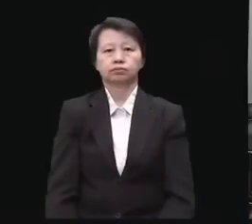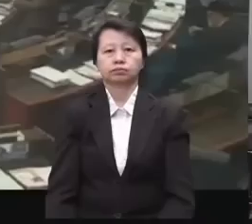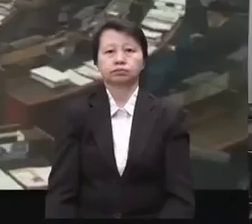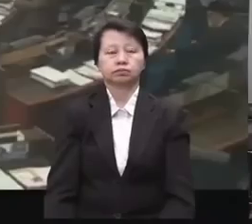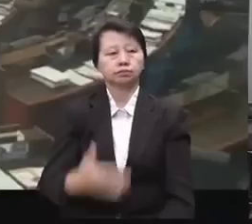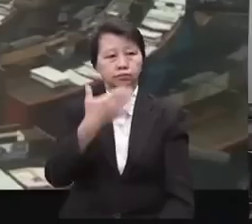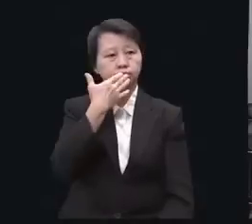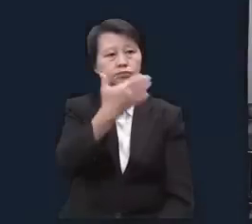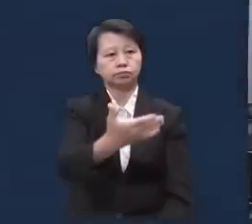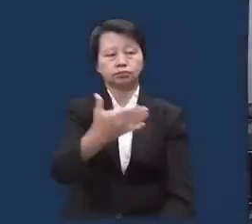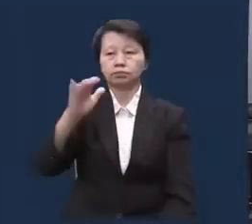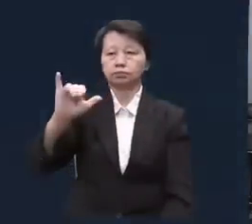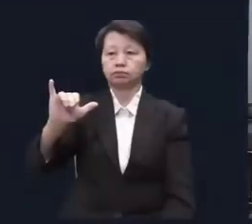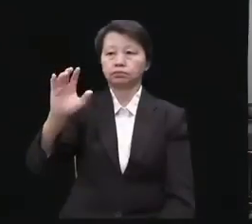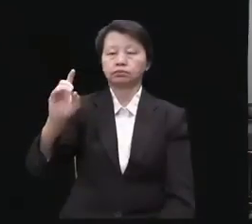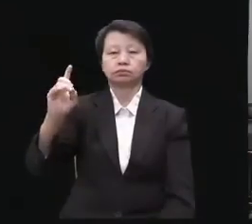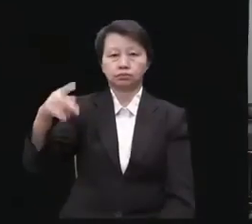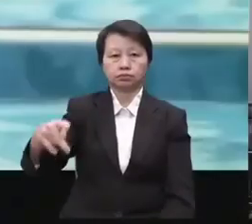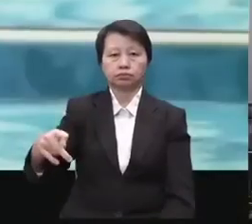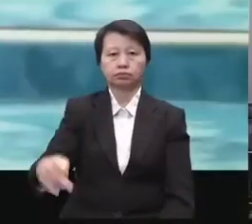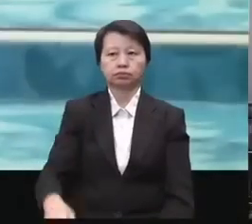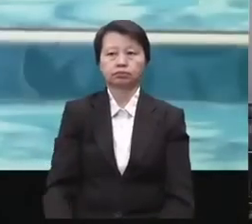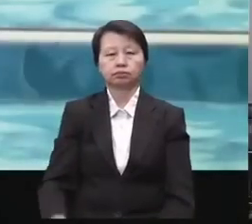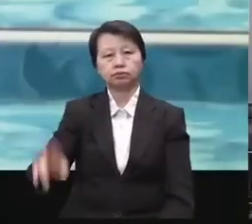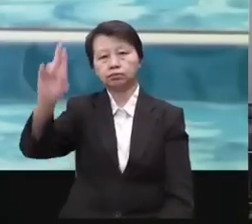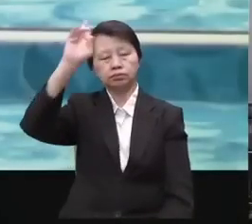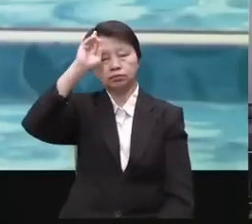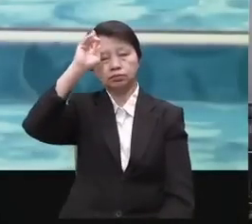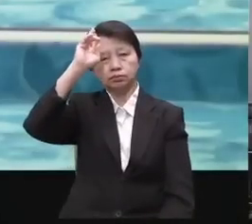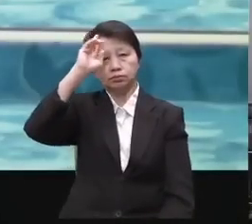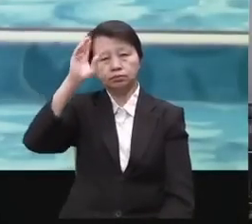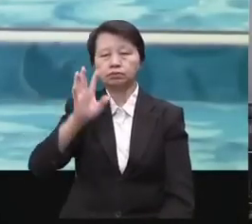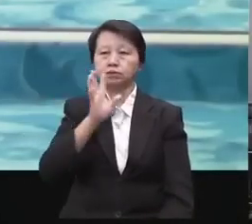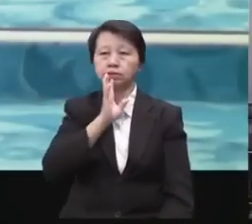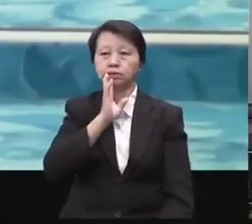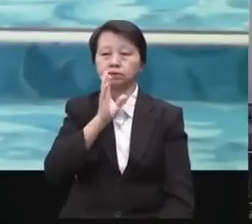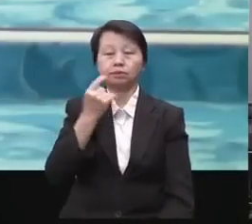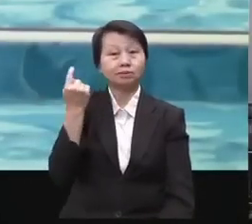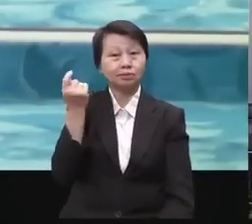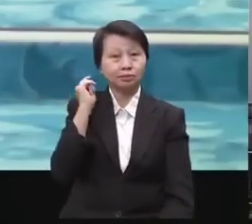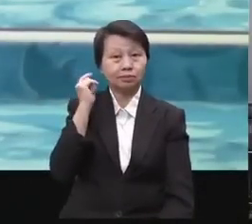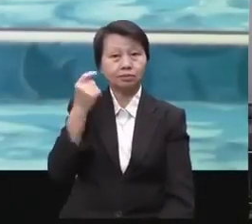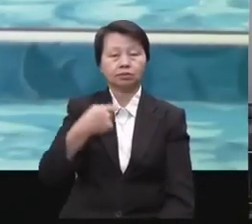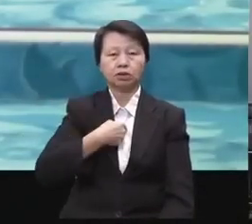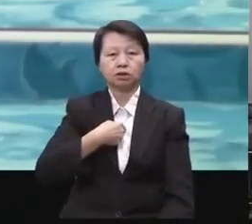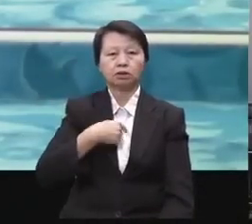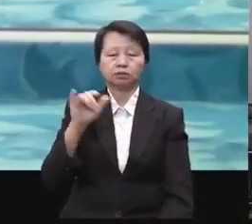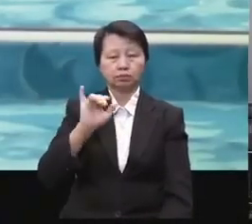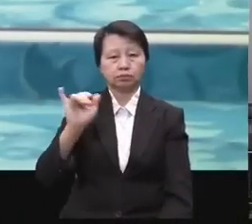Terima kasih, Yang Dipertua. Dan seperti mana yang disebut tadi, saya juga turut